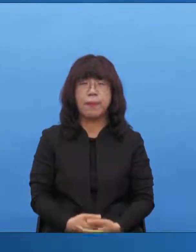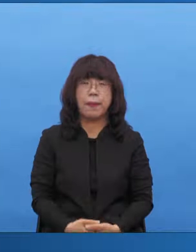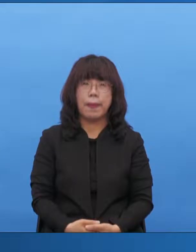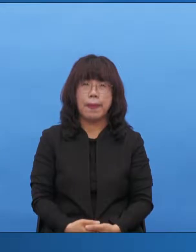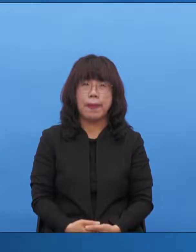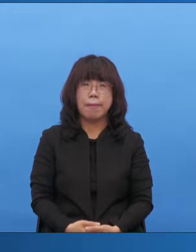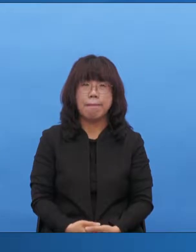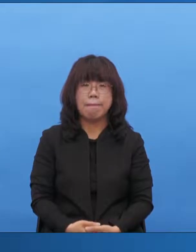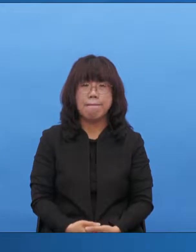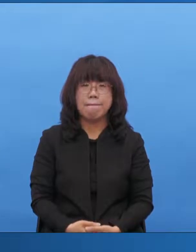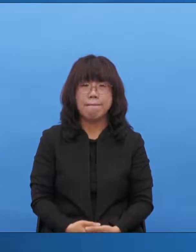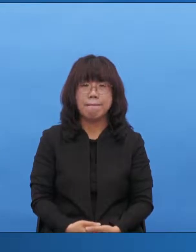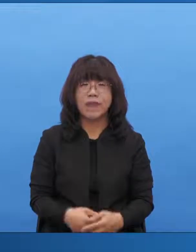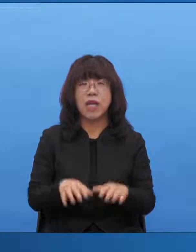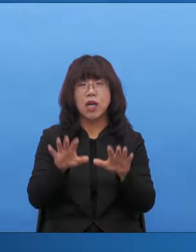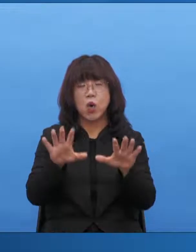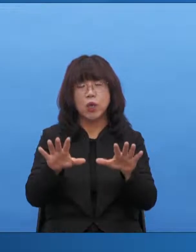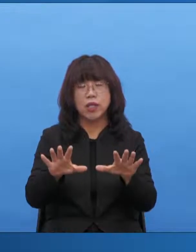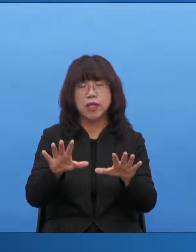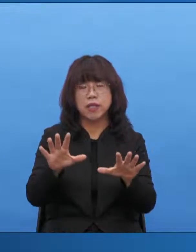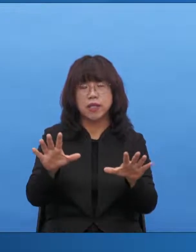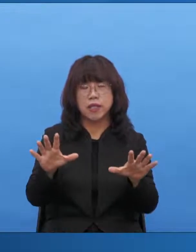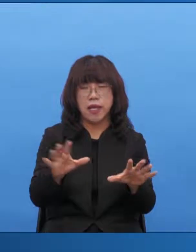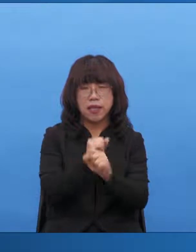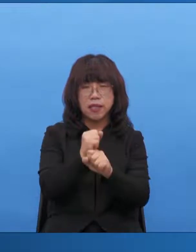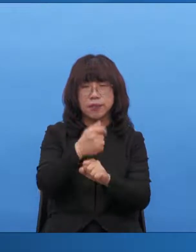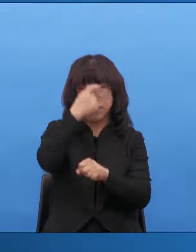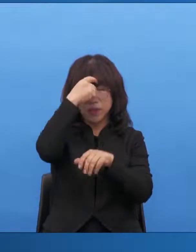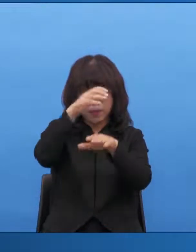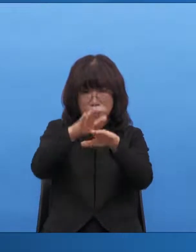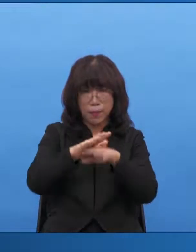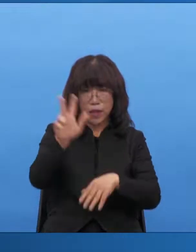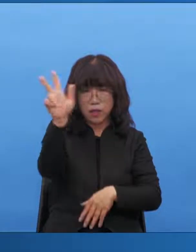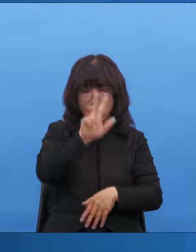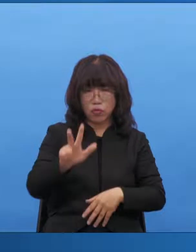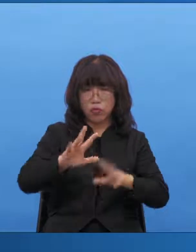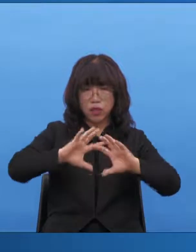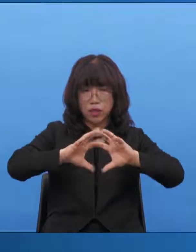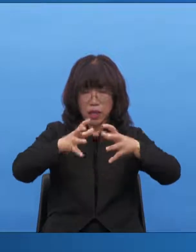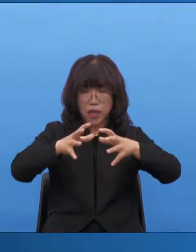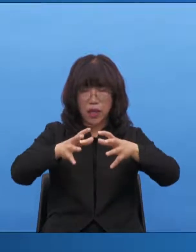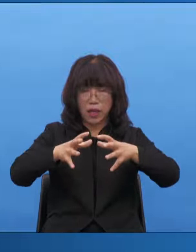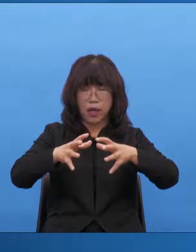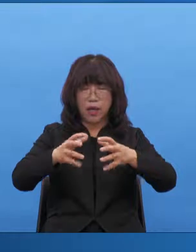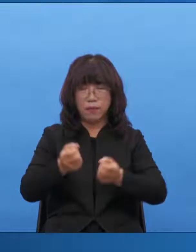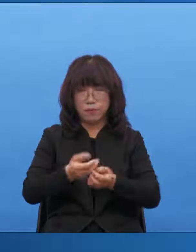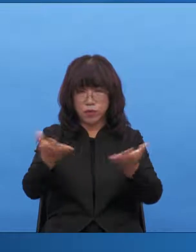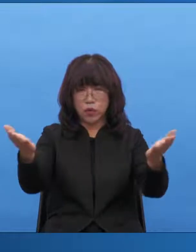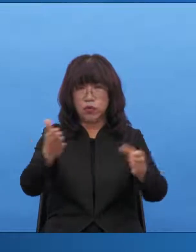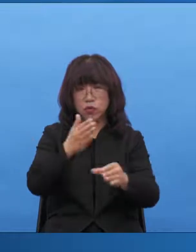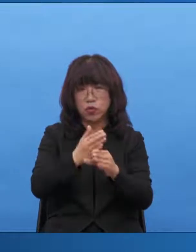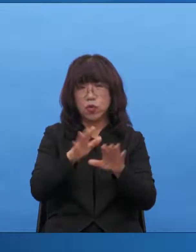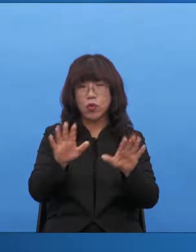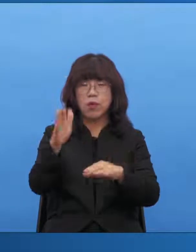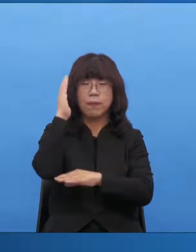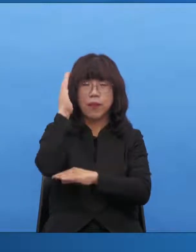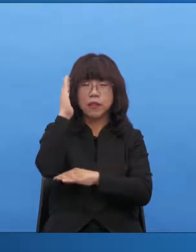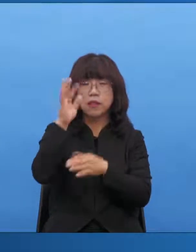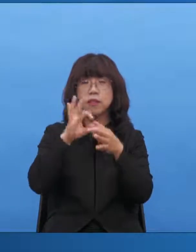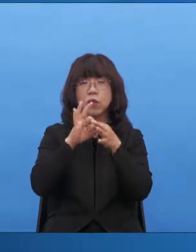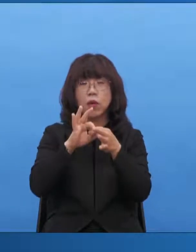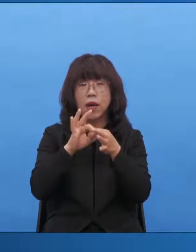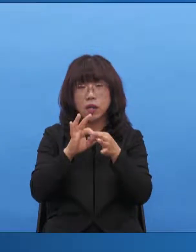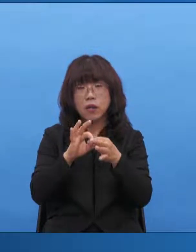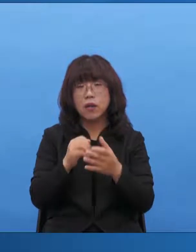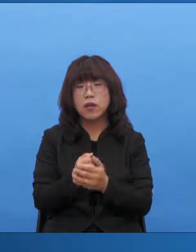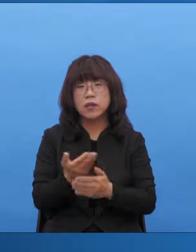Le kit de la journée des ruminants d'aujourd'hui est diffusé en direct partout dans le monde en même temps. Je prie que nous puissions